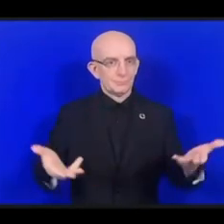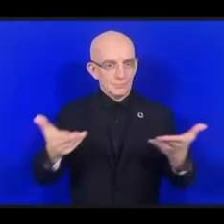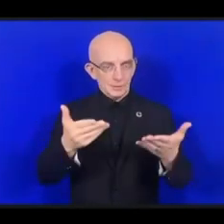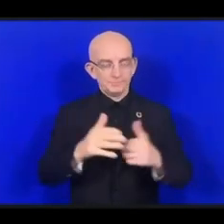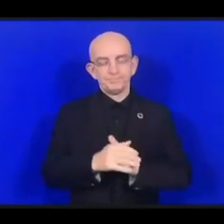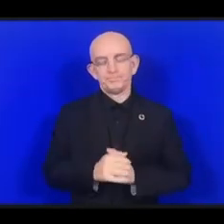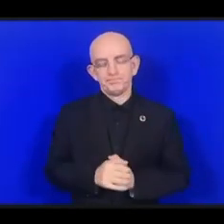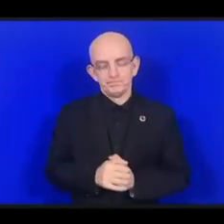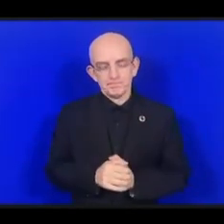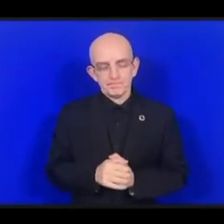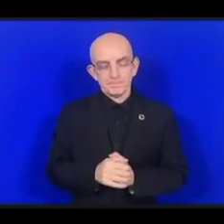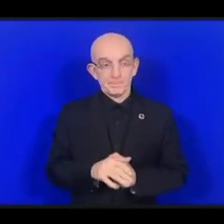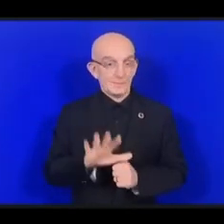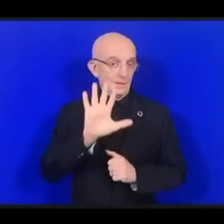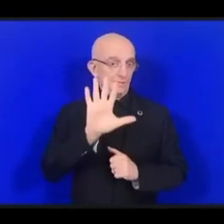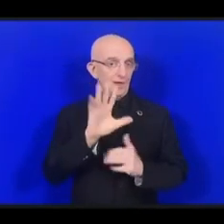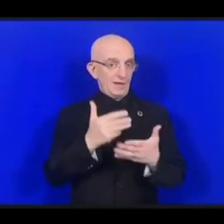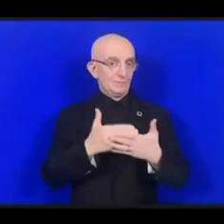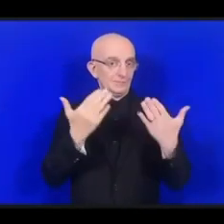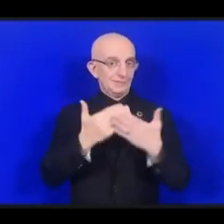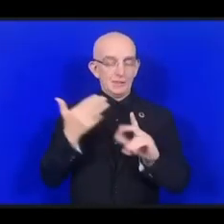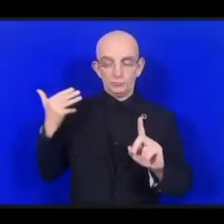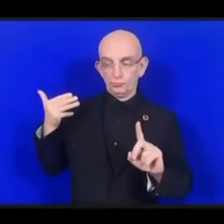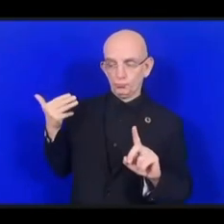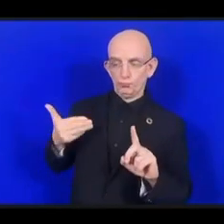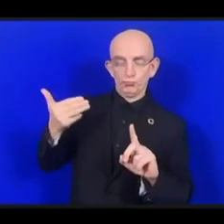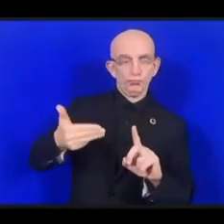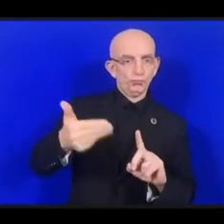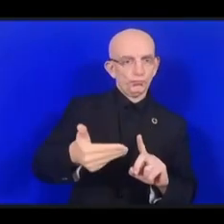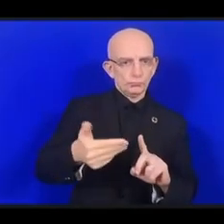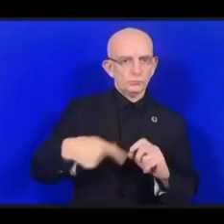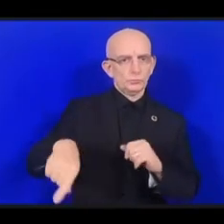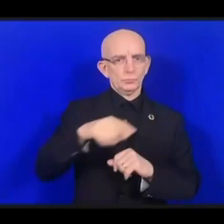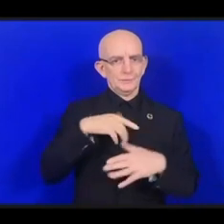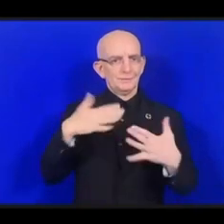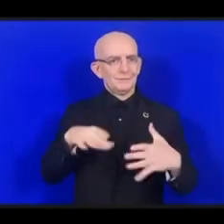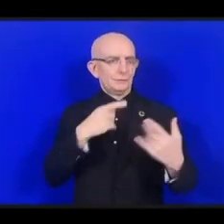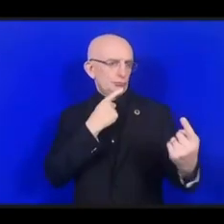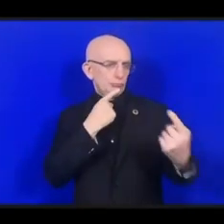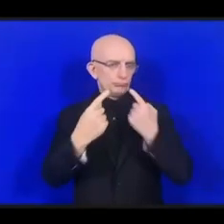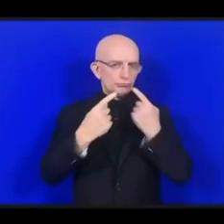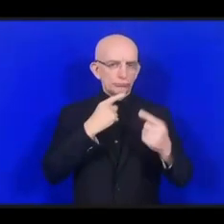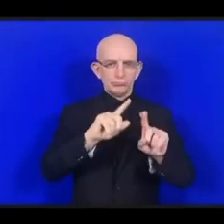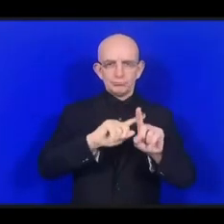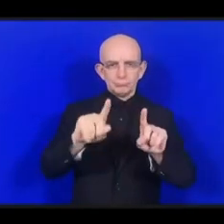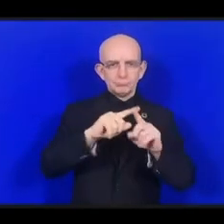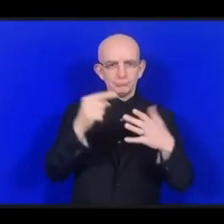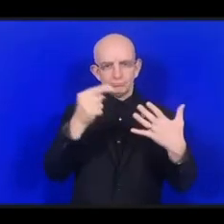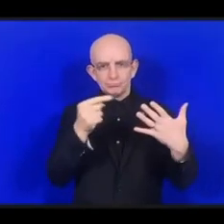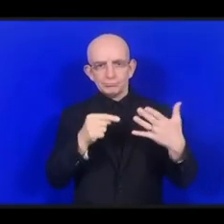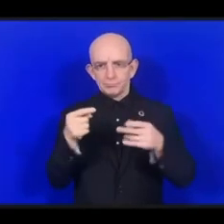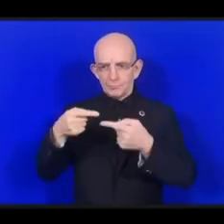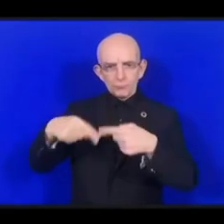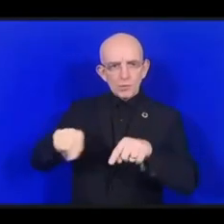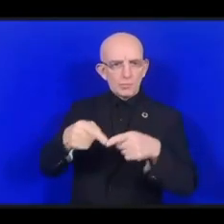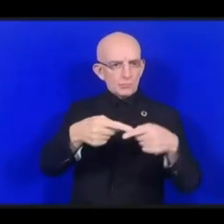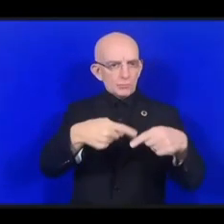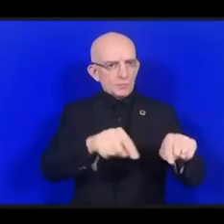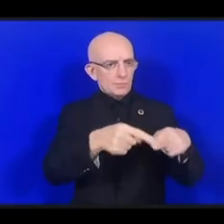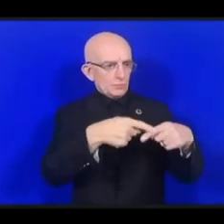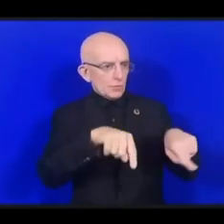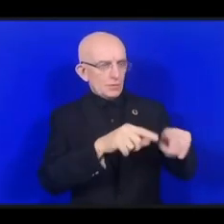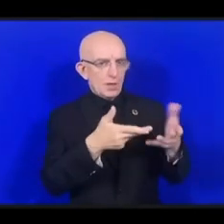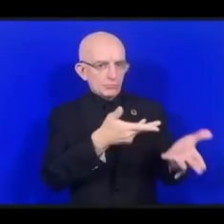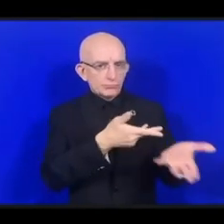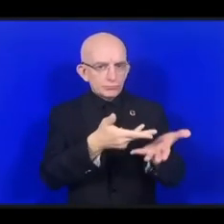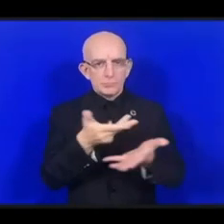互联网治理的问题。但在这儿呢，我想要强调另外我们讨论的一个重点，就